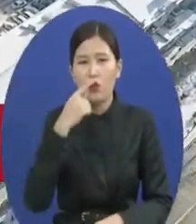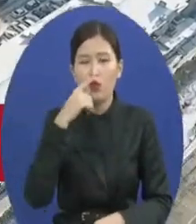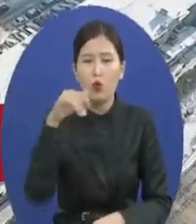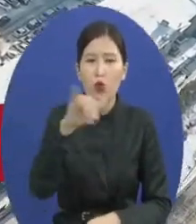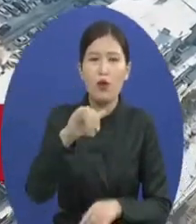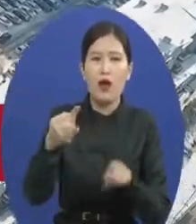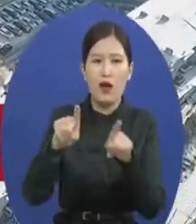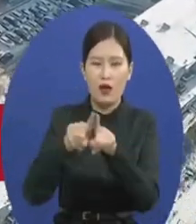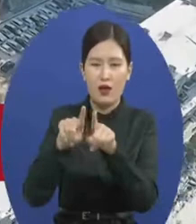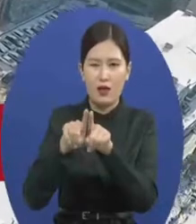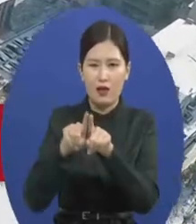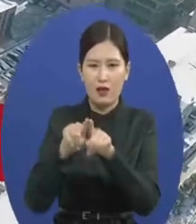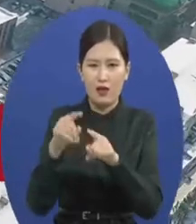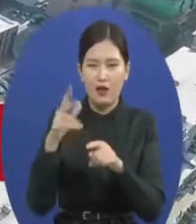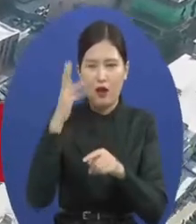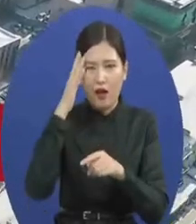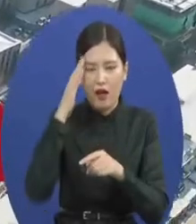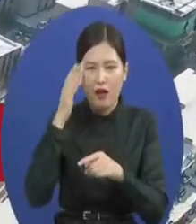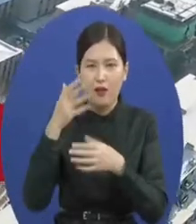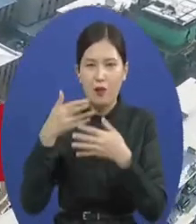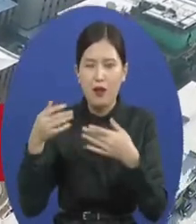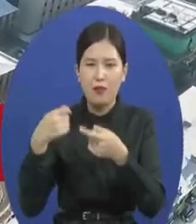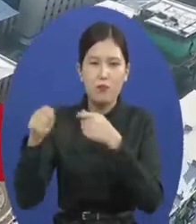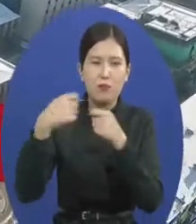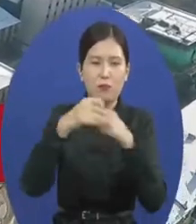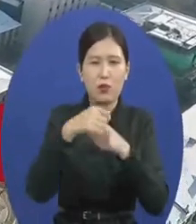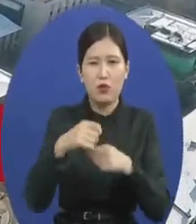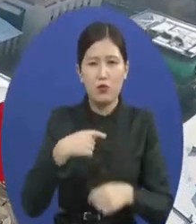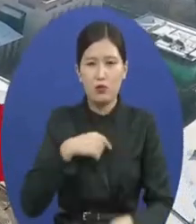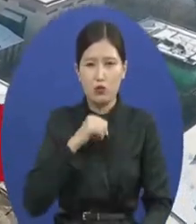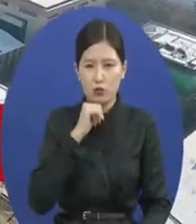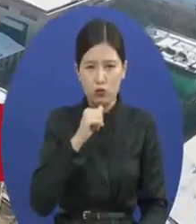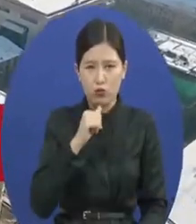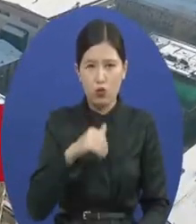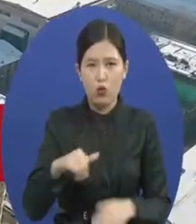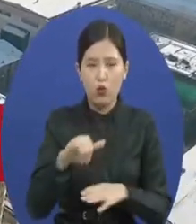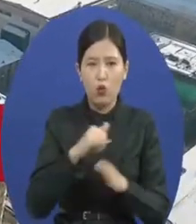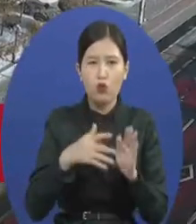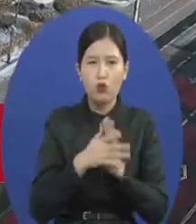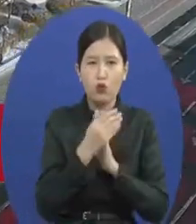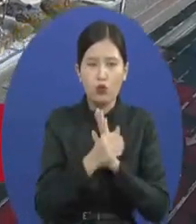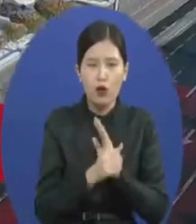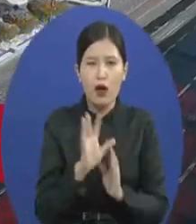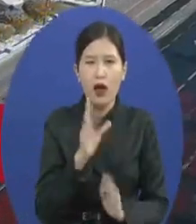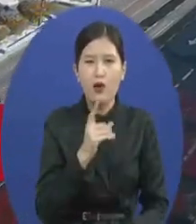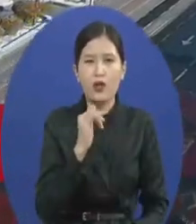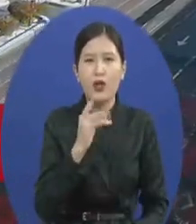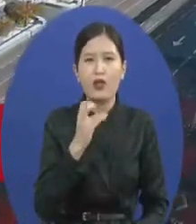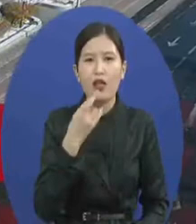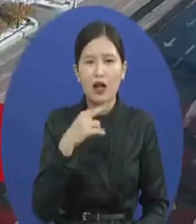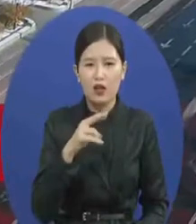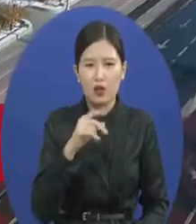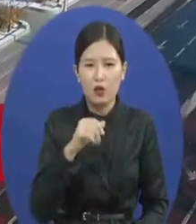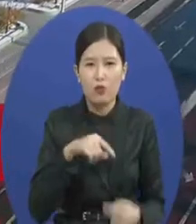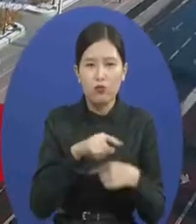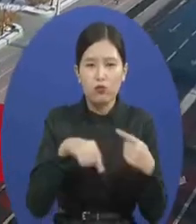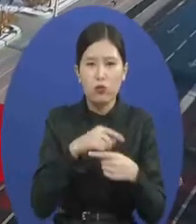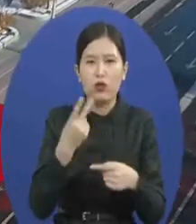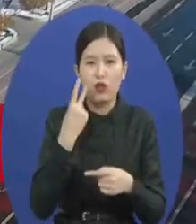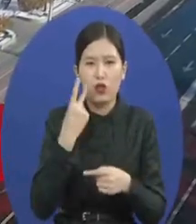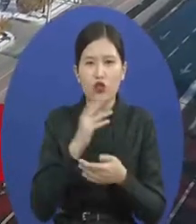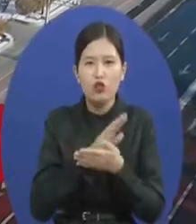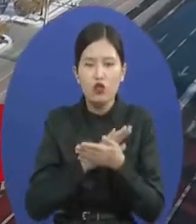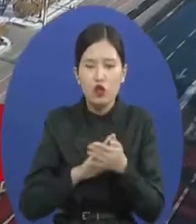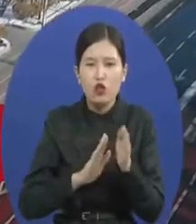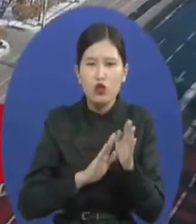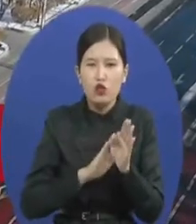үйлдвэрлэгч, экспортлогч улс биш ээ. Улсын зүүн 11 их 80 төгрөг дотор эргэлддэг. Шин тутам хөгжиж байгаа өндөө